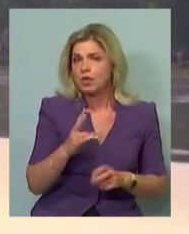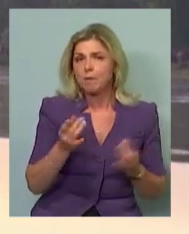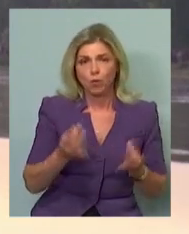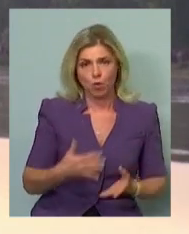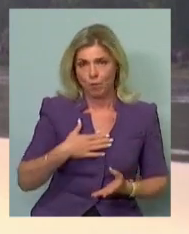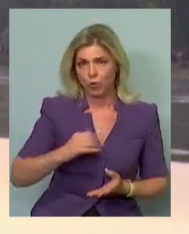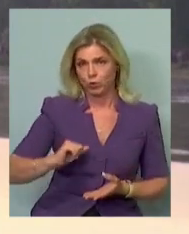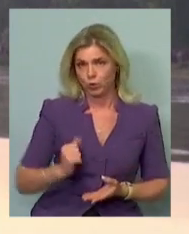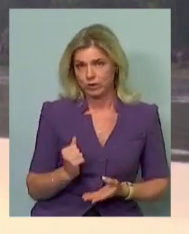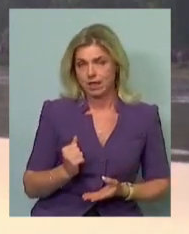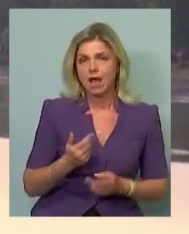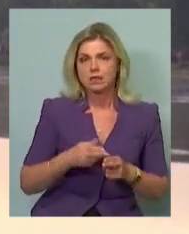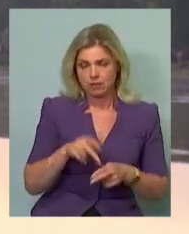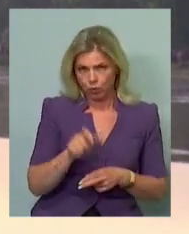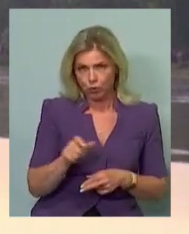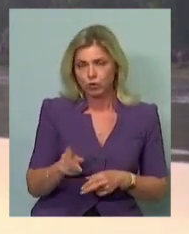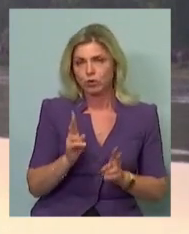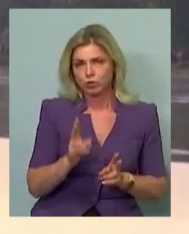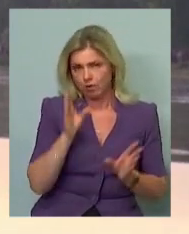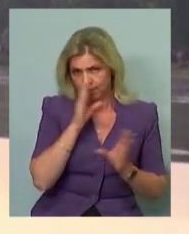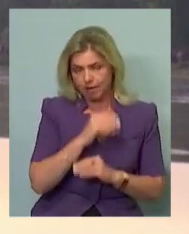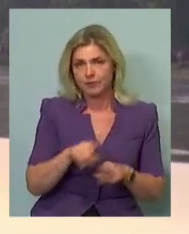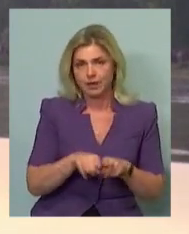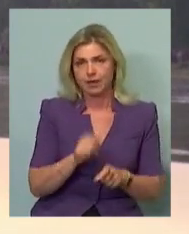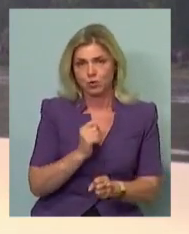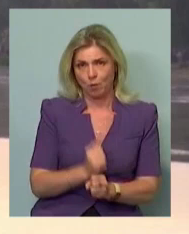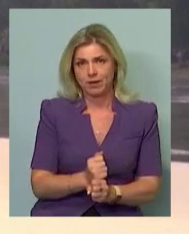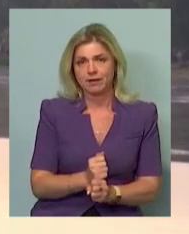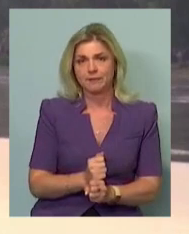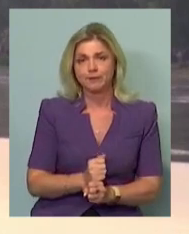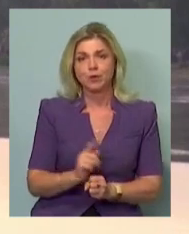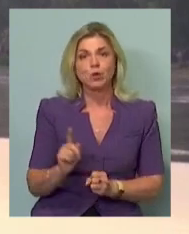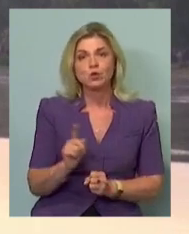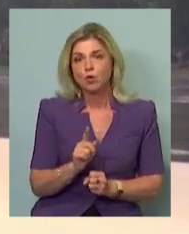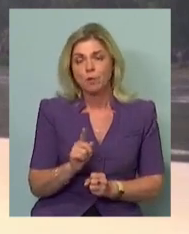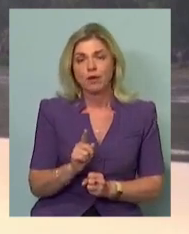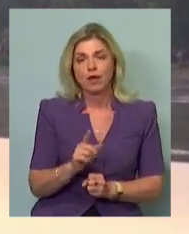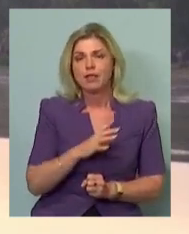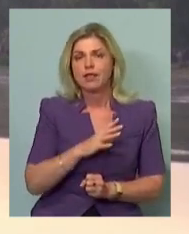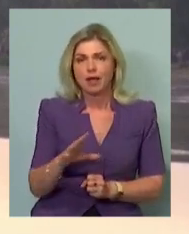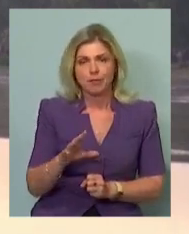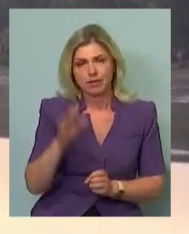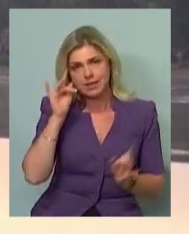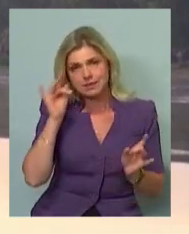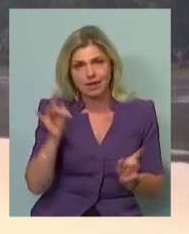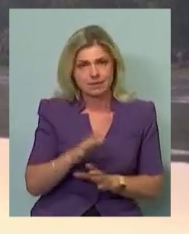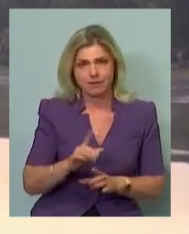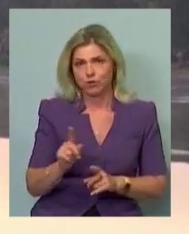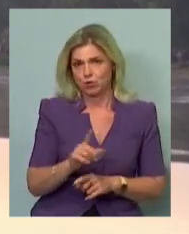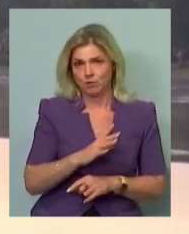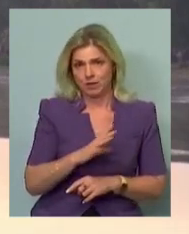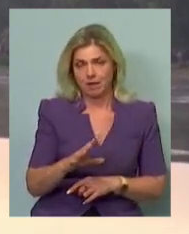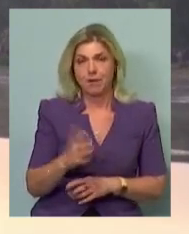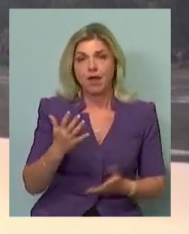друзі, а це люди, які можуть це зробити для того, щоб не було якихось сесів. Якщо